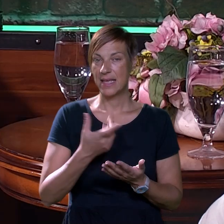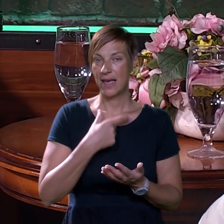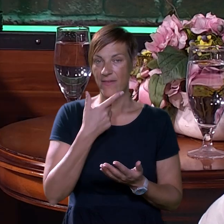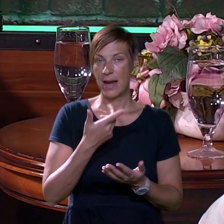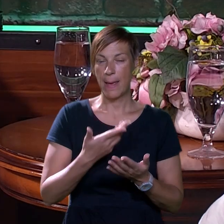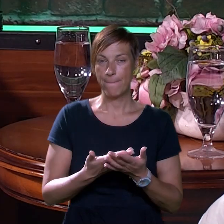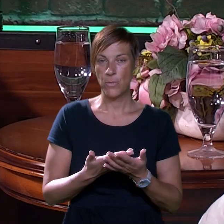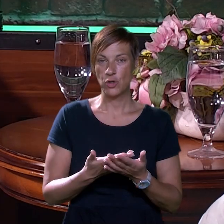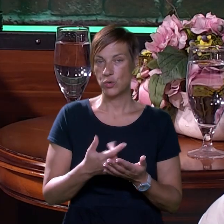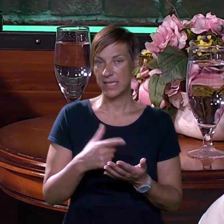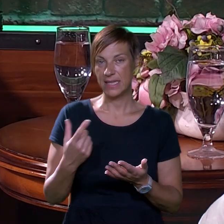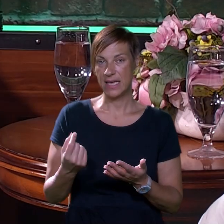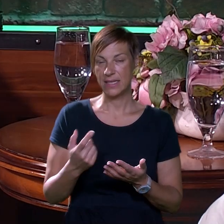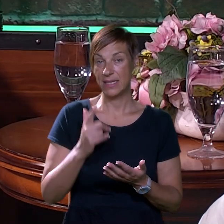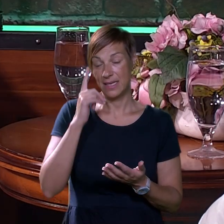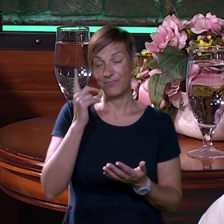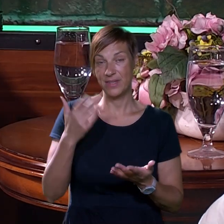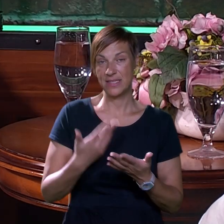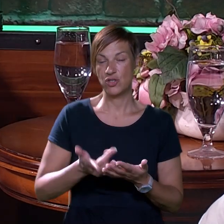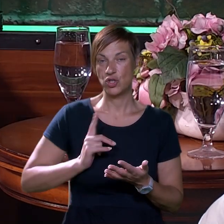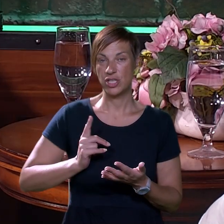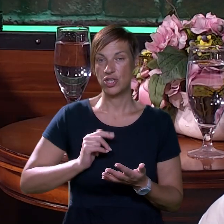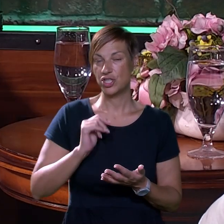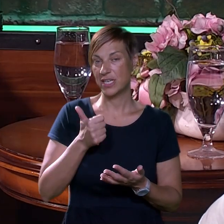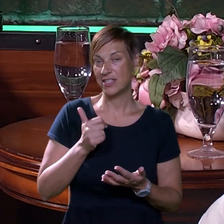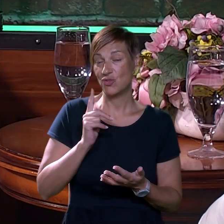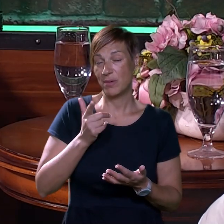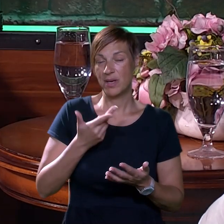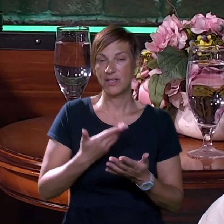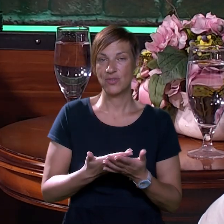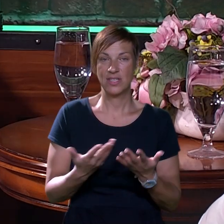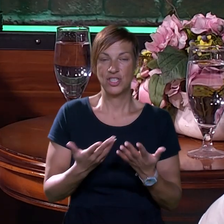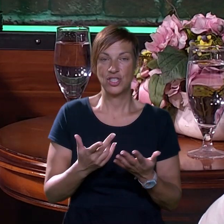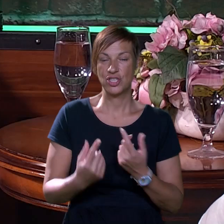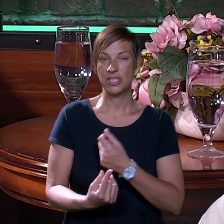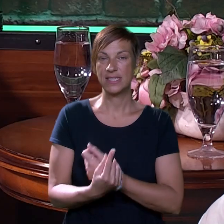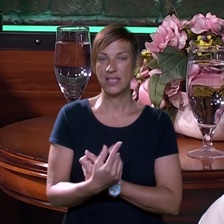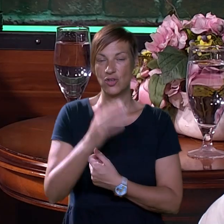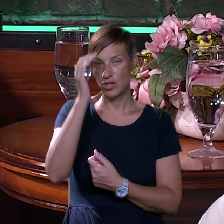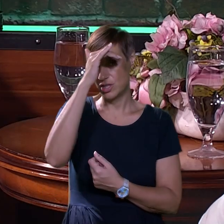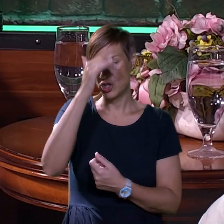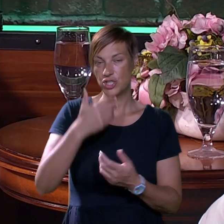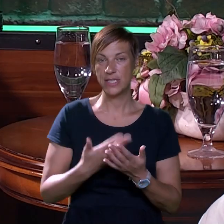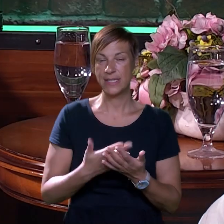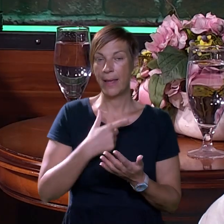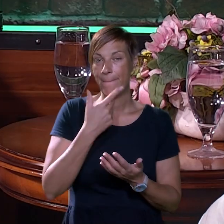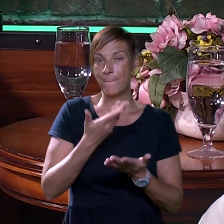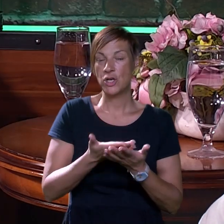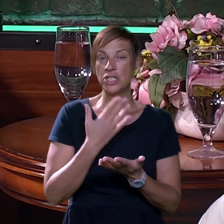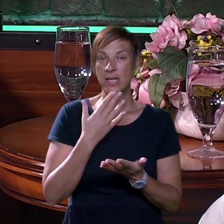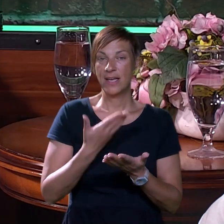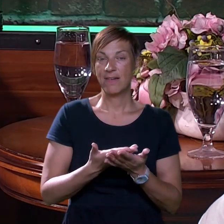zahvala Bogu za taj dan, jer ja ne znam hoću li dočekati sutra dan, šta će se dogoditi noćas. Evo